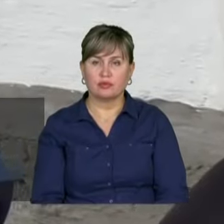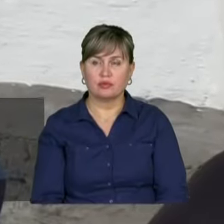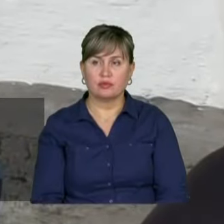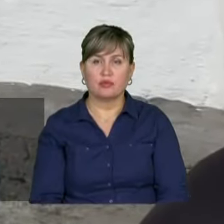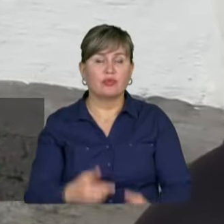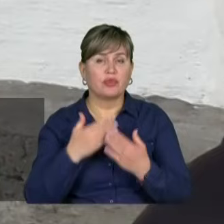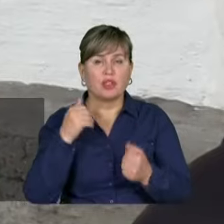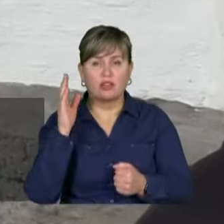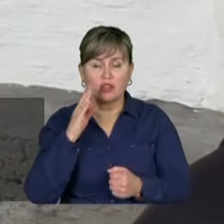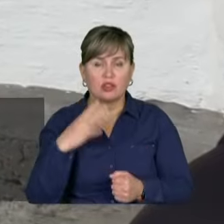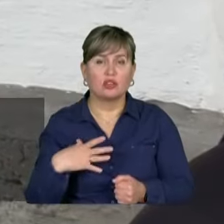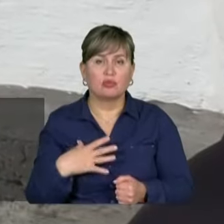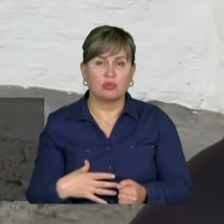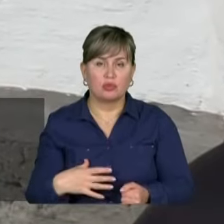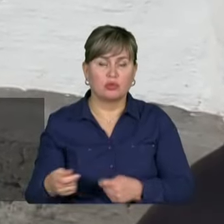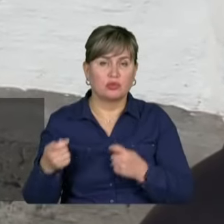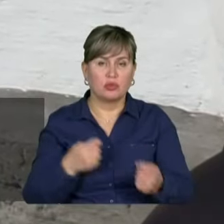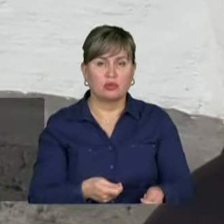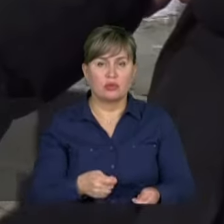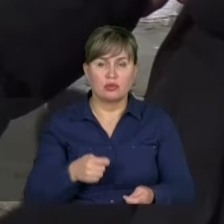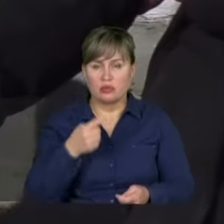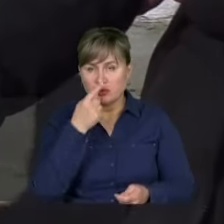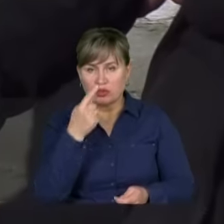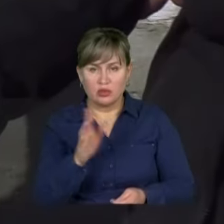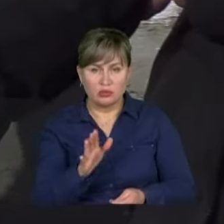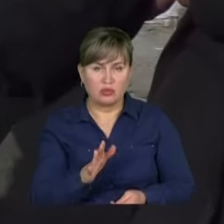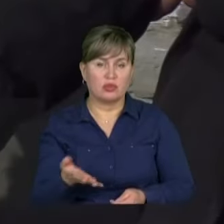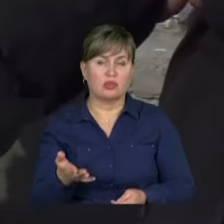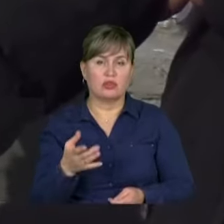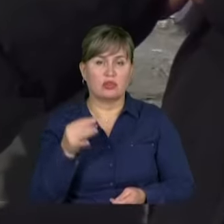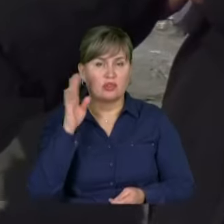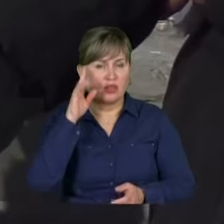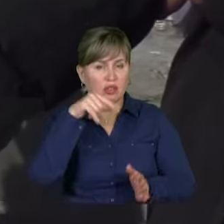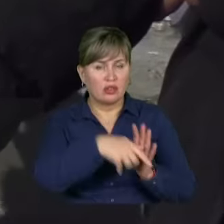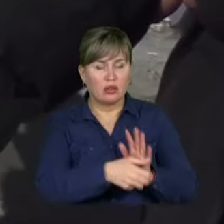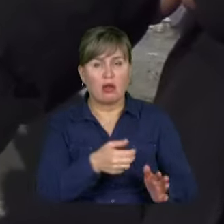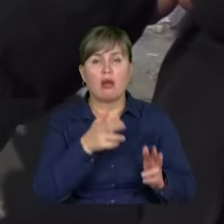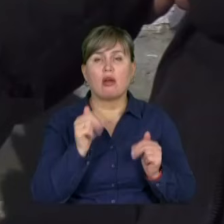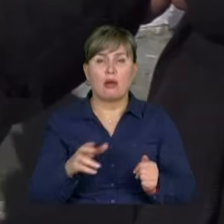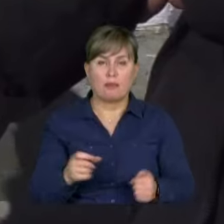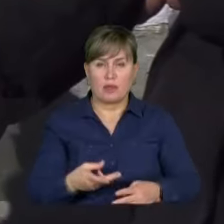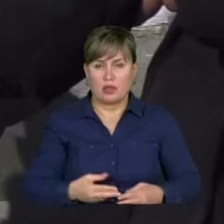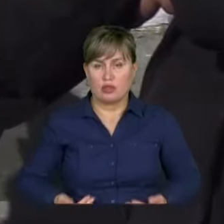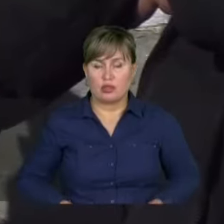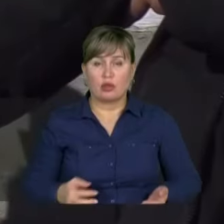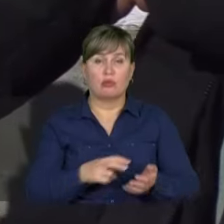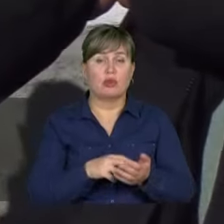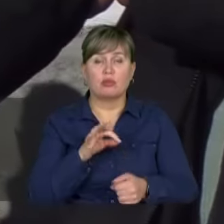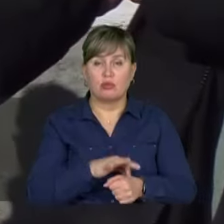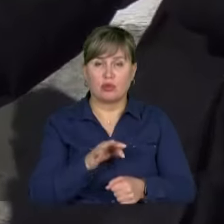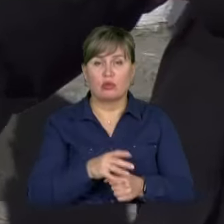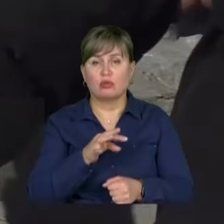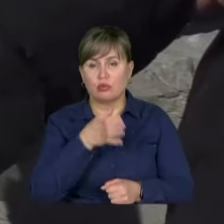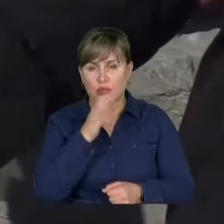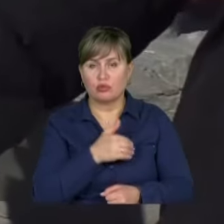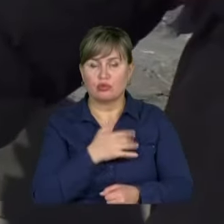Нет воды, приходится ее привозить. Путь не близкий. Иногда берем ее из водоема, а как иначе без нее жить? Боимся заболеть, но пить